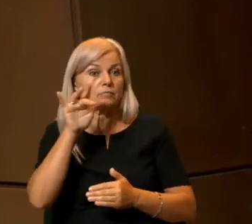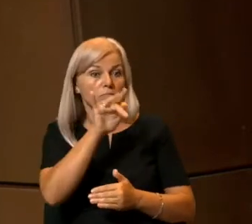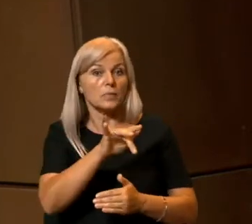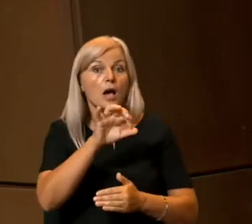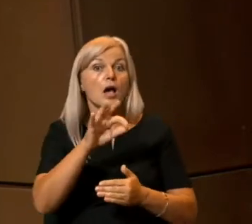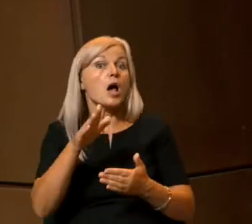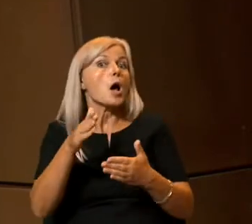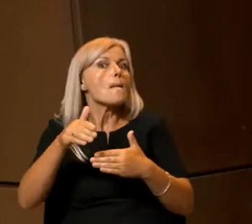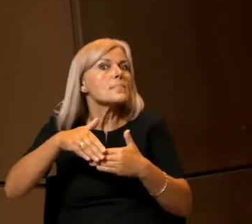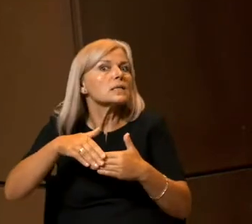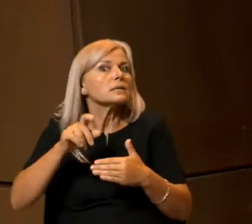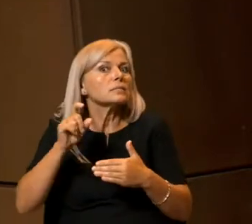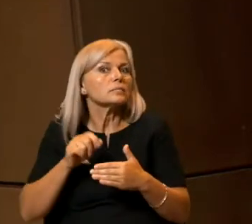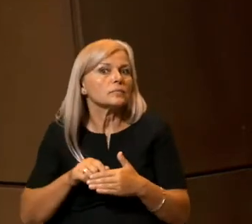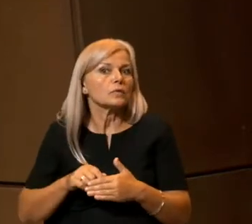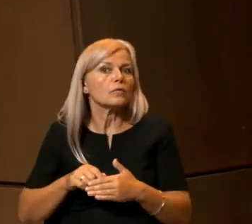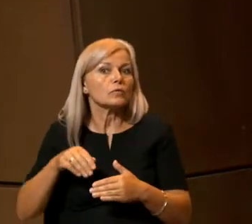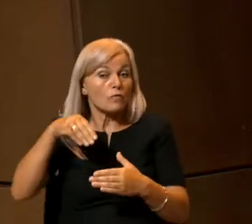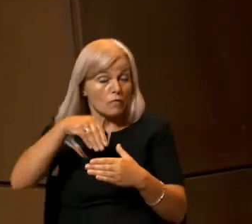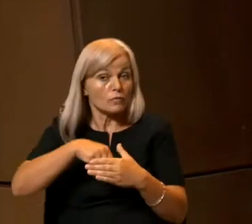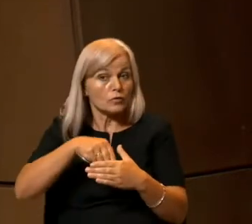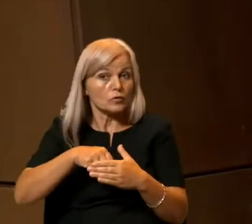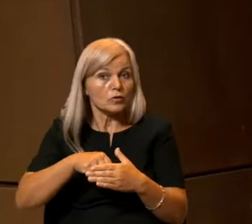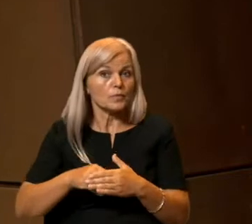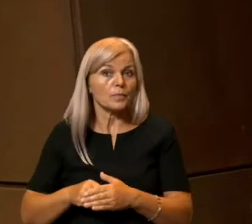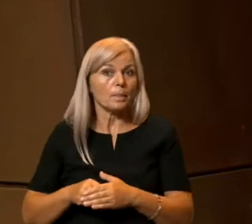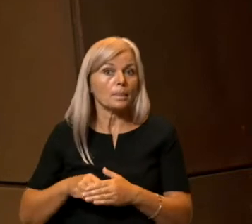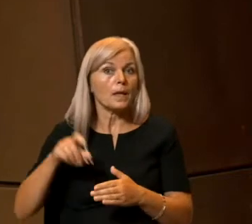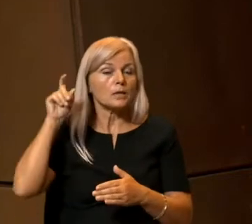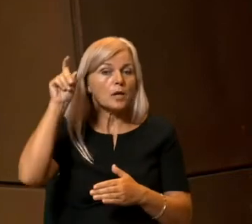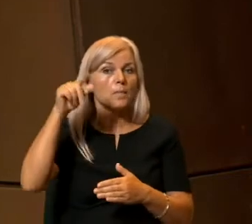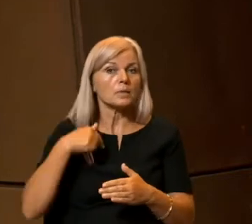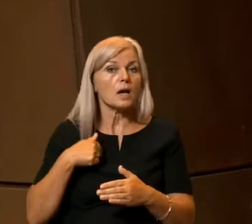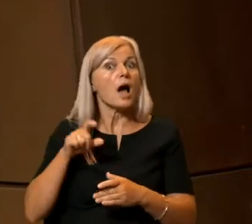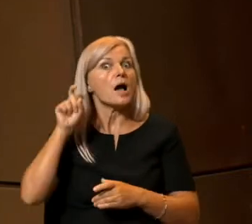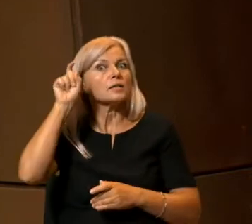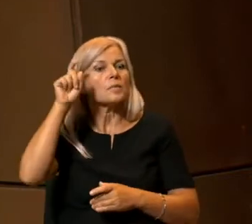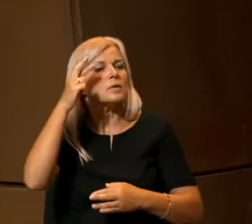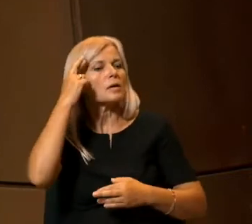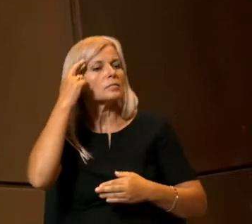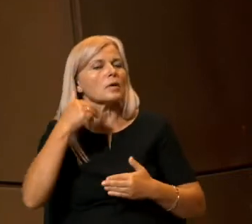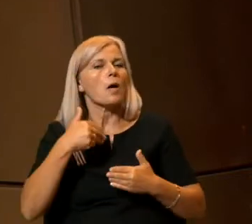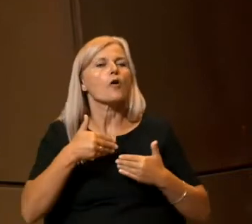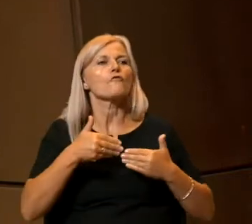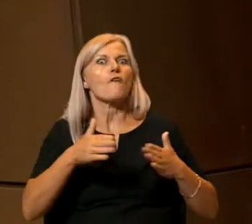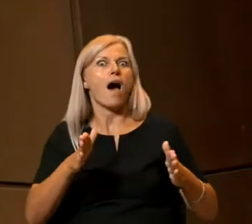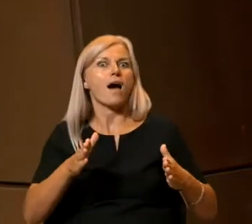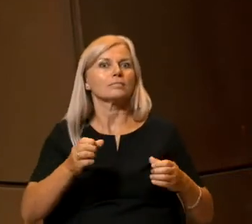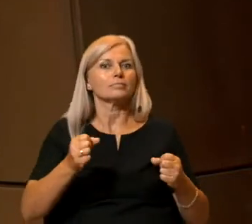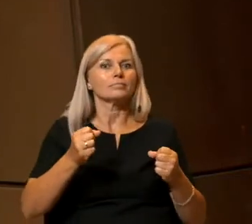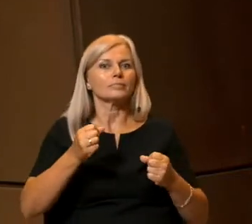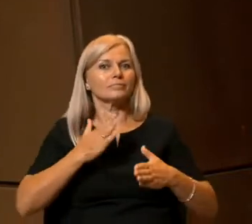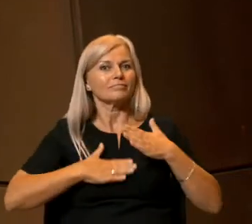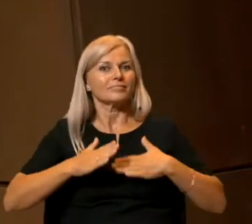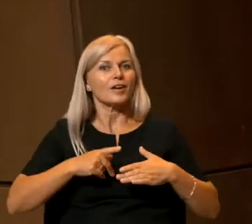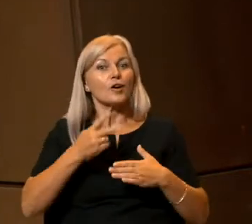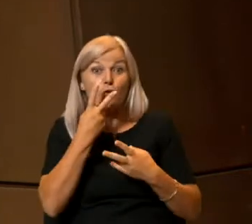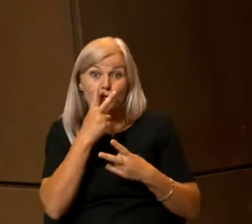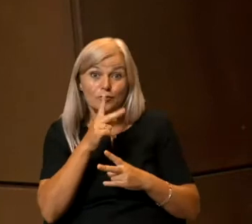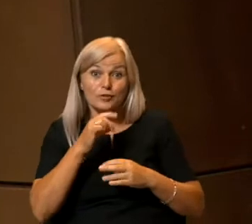szwajcarsko-niemieckiego, którzy są przez Niemców traktowani jako no, tacy może bardziej wlewni, otwarci. Widzicie Państwo, jak stereotypy się nie